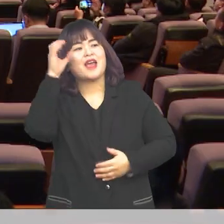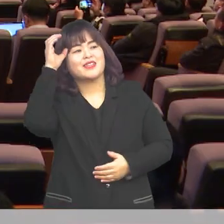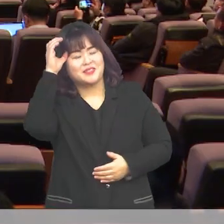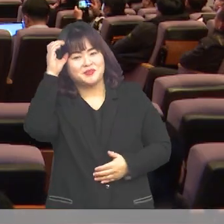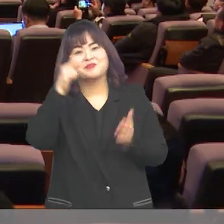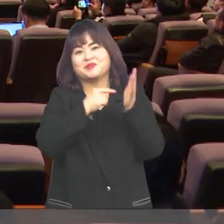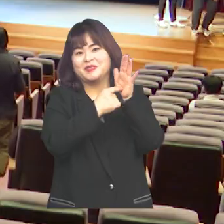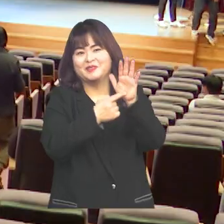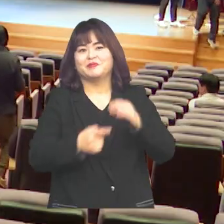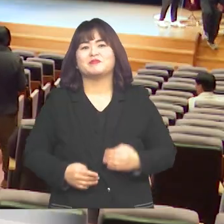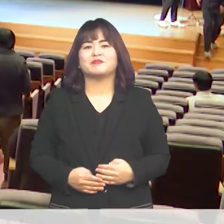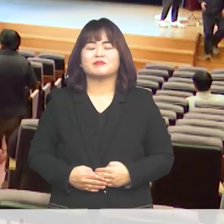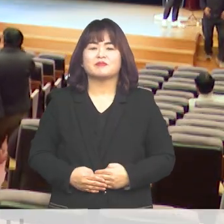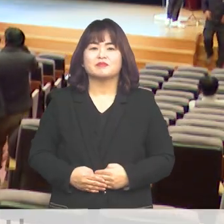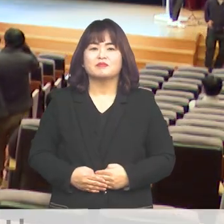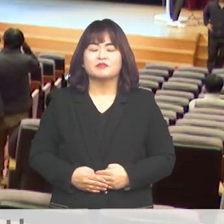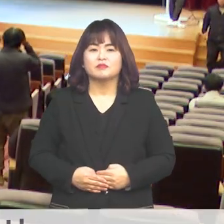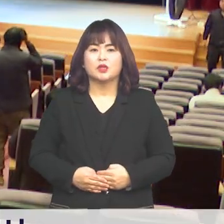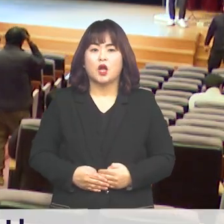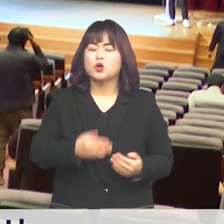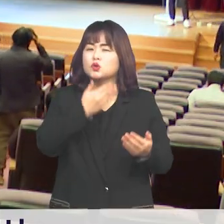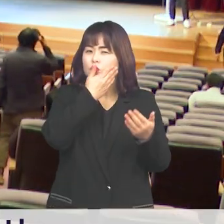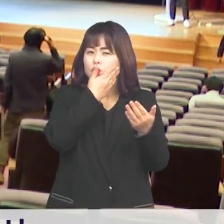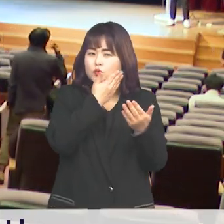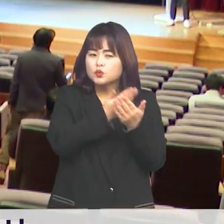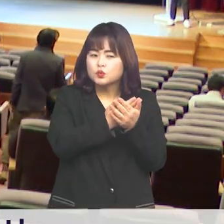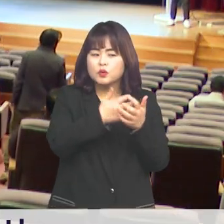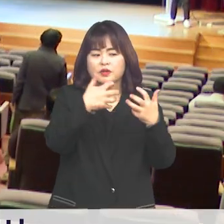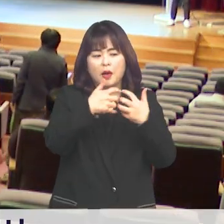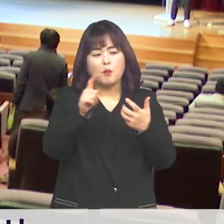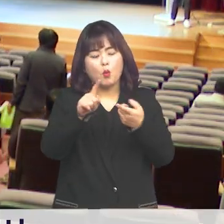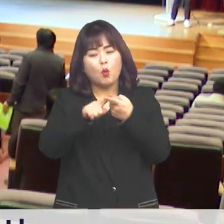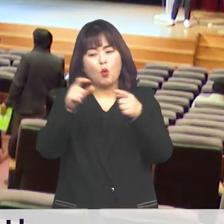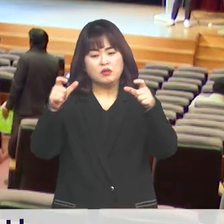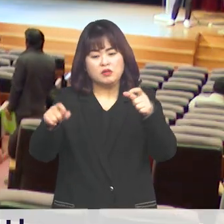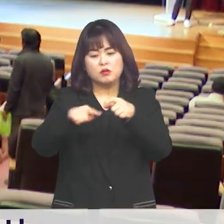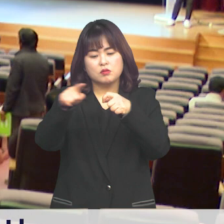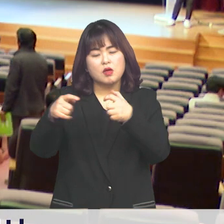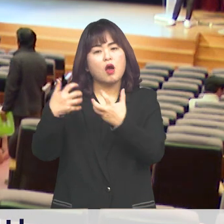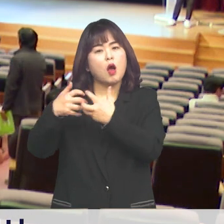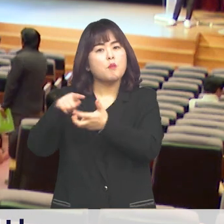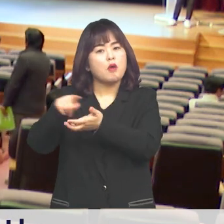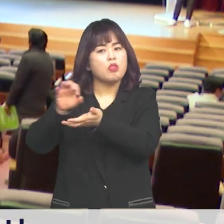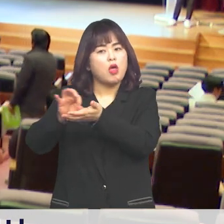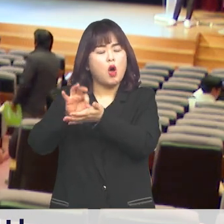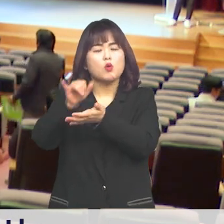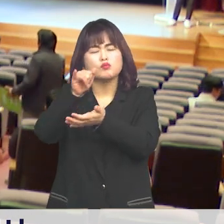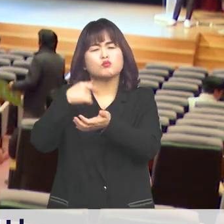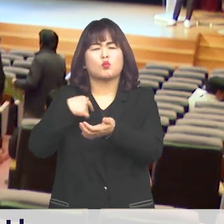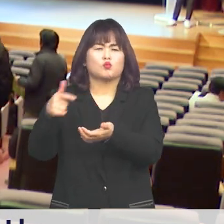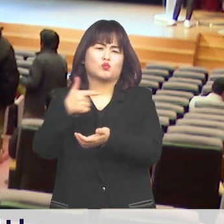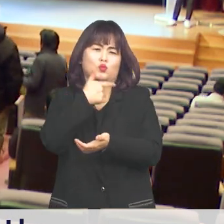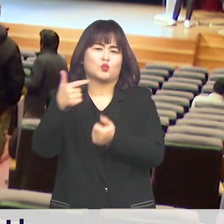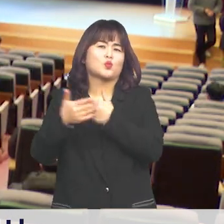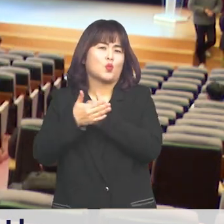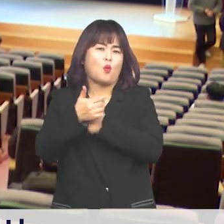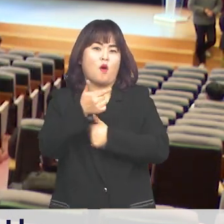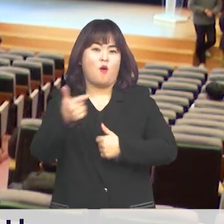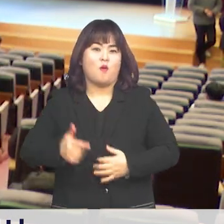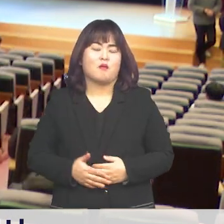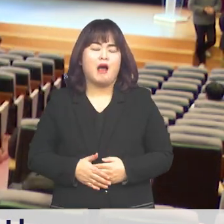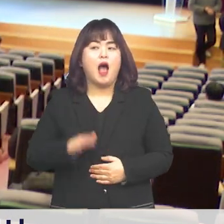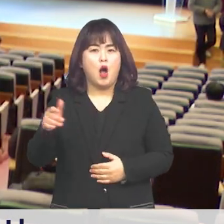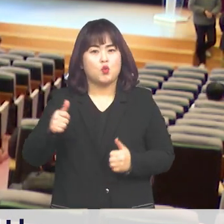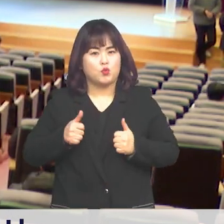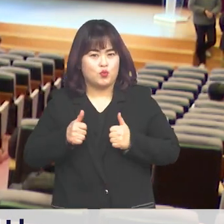기대감을 나타냈습니다. 그 지역 장비를 써주신다면은 저희한테 큰 도움이 되죠. 저희가